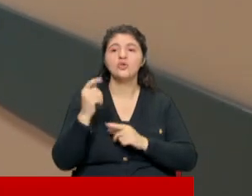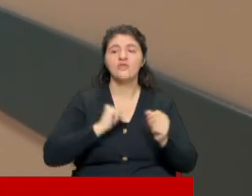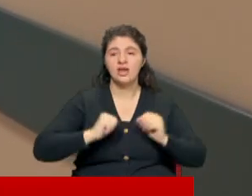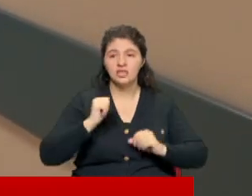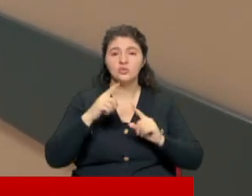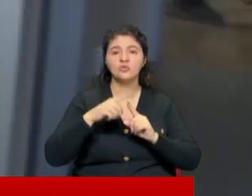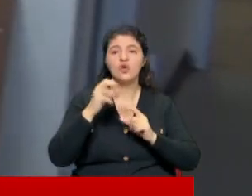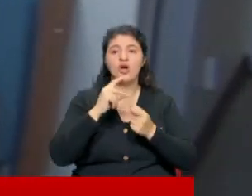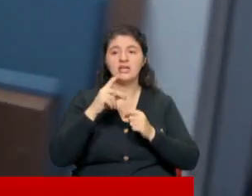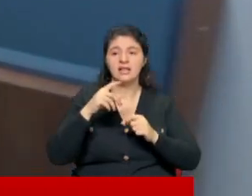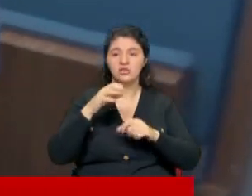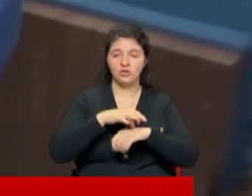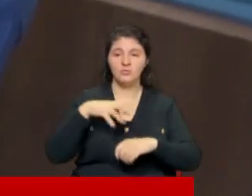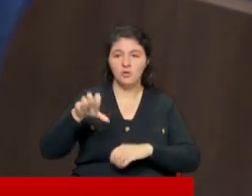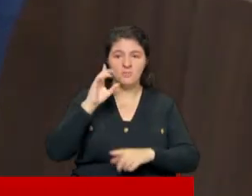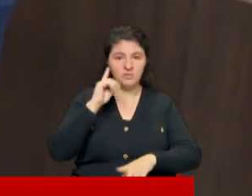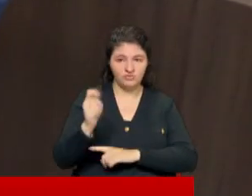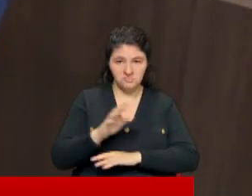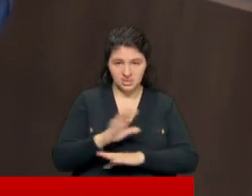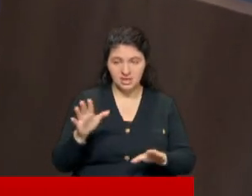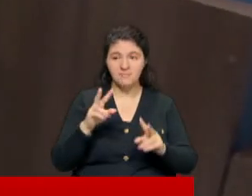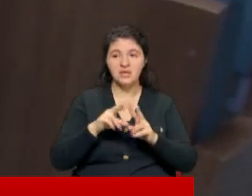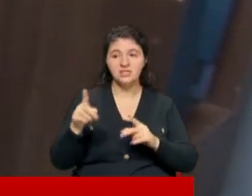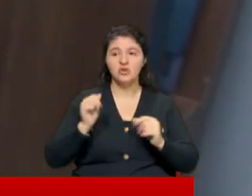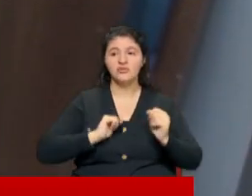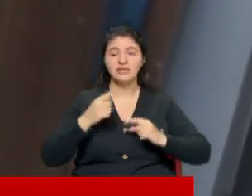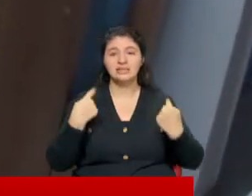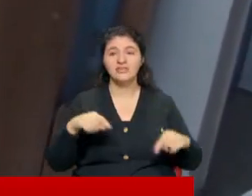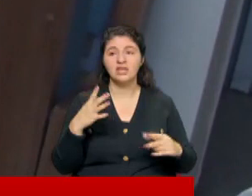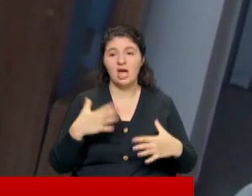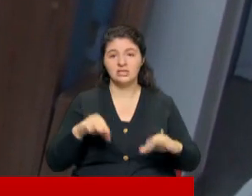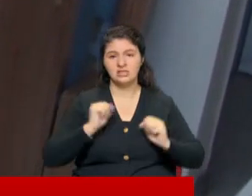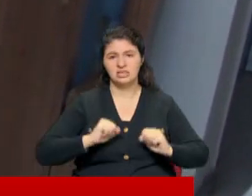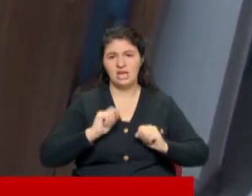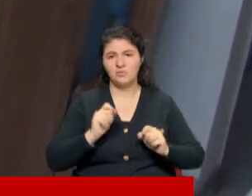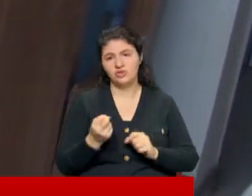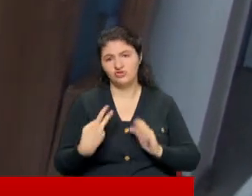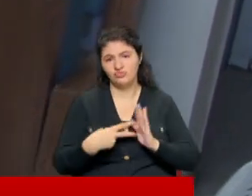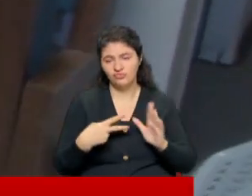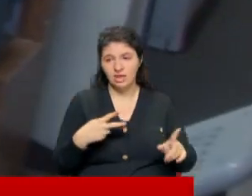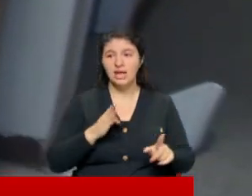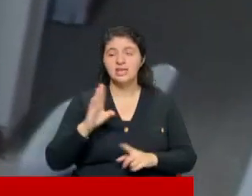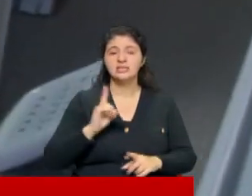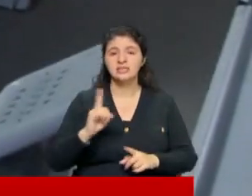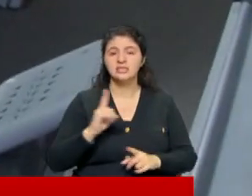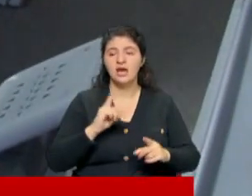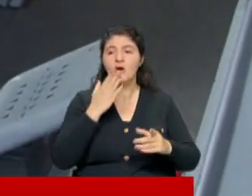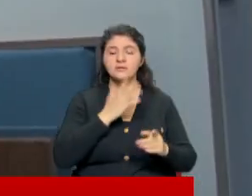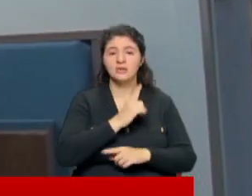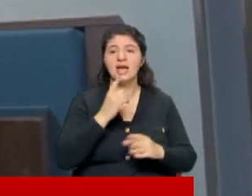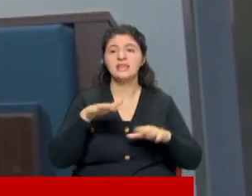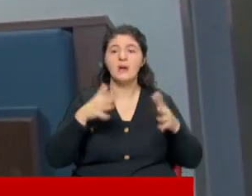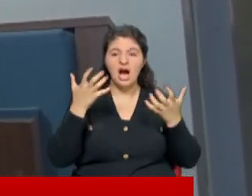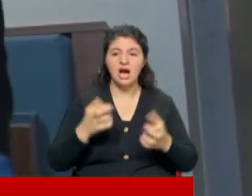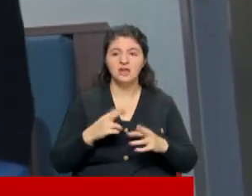Turgut Özal Tıp Merkezine başvurdu Melisa Üniversite sınavlarına da hazırlanıyor orada aynı zamanda gittiği Dershane depremde